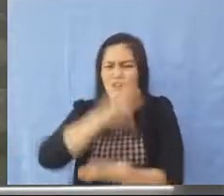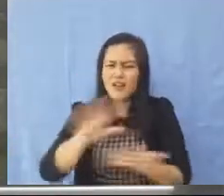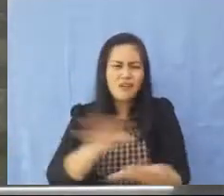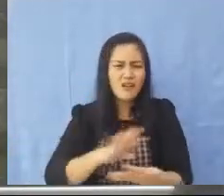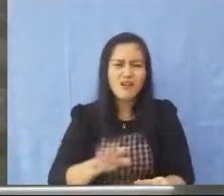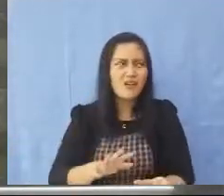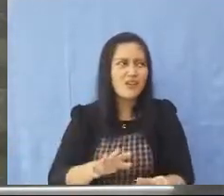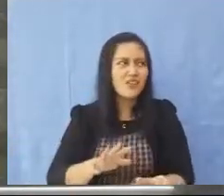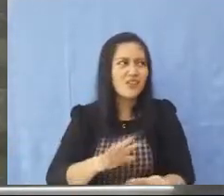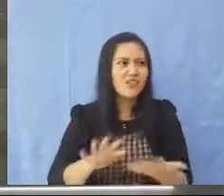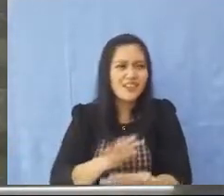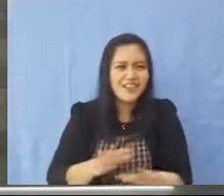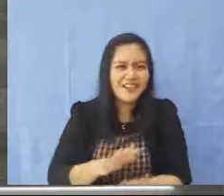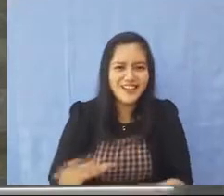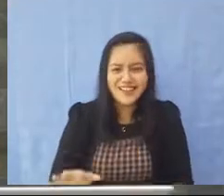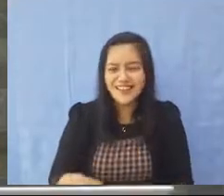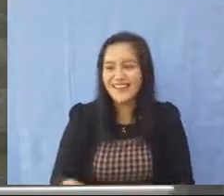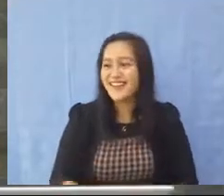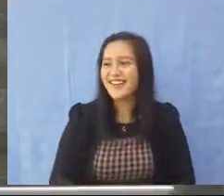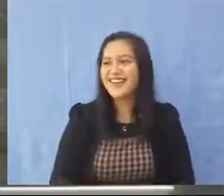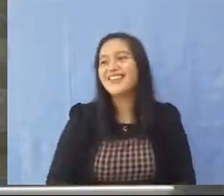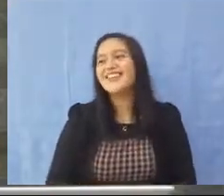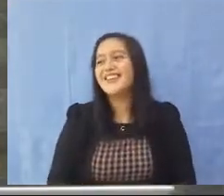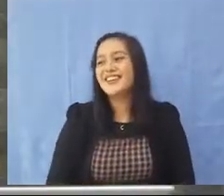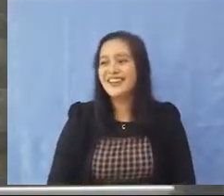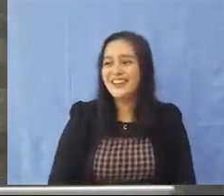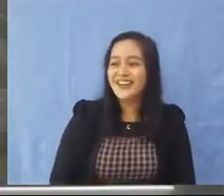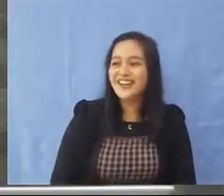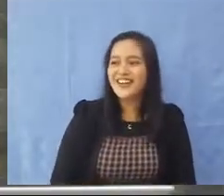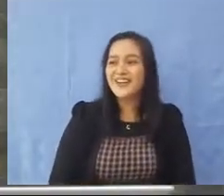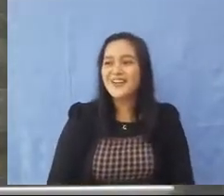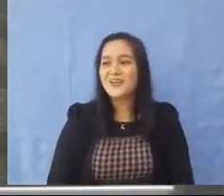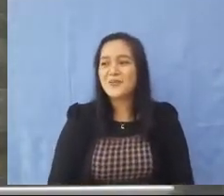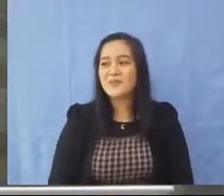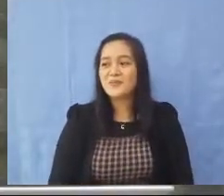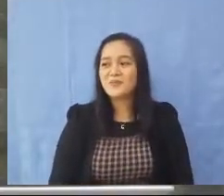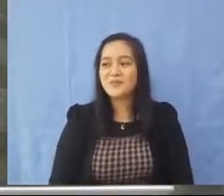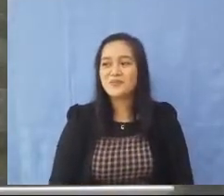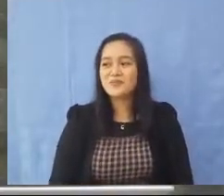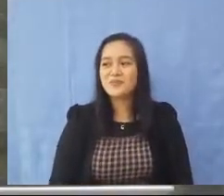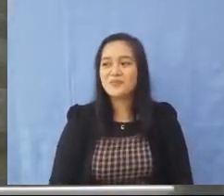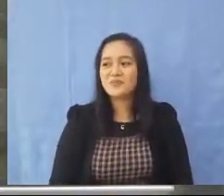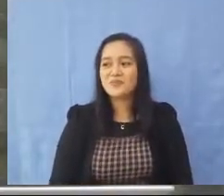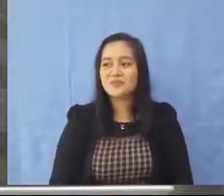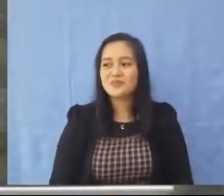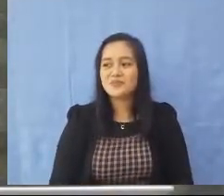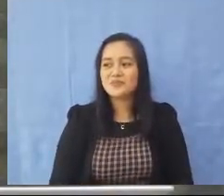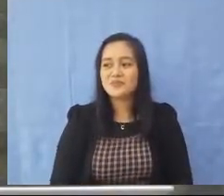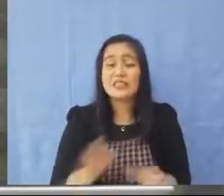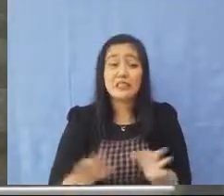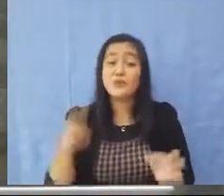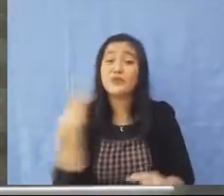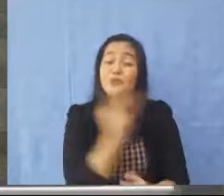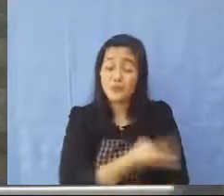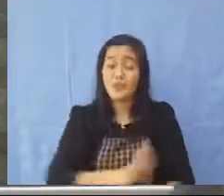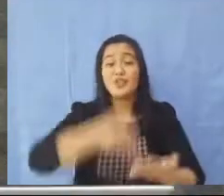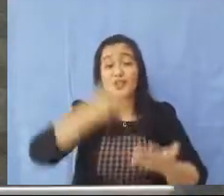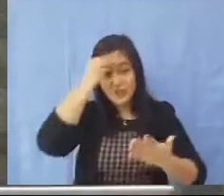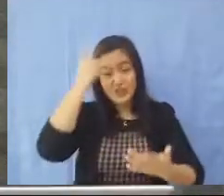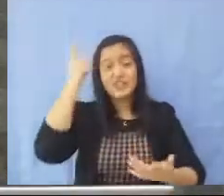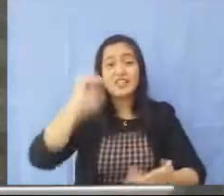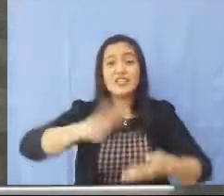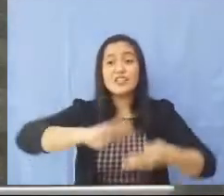tao. Pero akalain nyo, ginawa ng Diyos na isang paraan, kung intindihin nyo po yung storya na yun, ginawa ng Diyos na isang paraan na ipakita sa tao